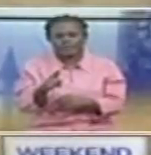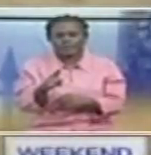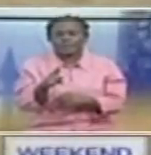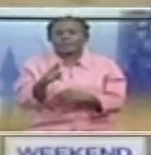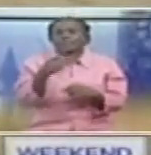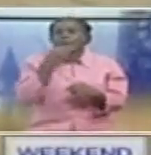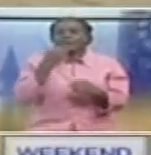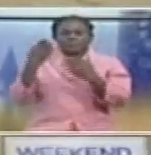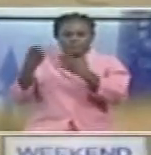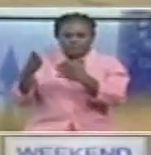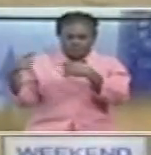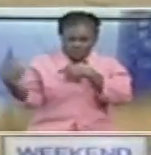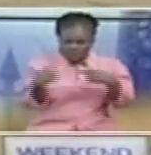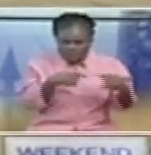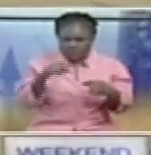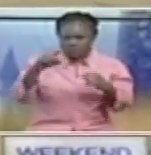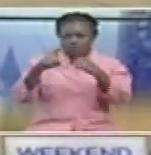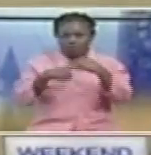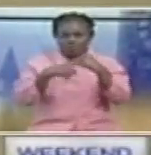Karari first tasted the battlefield in